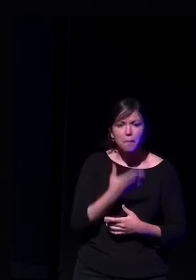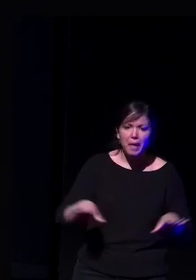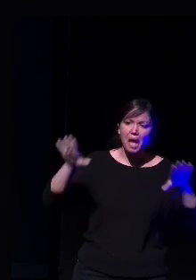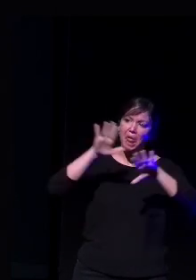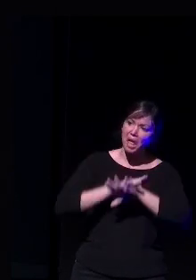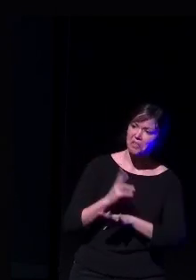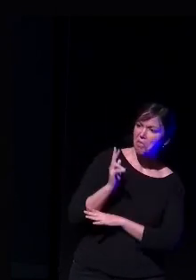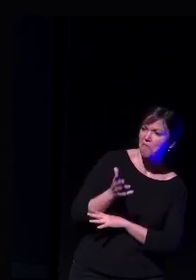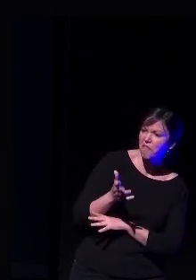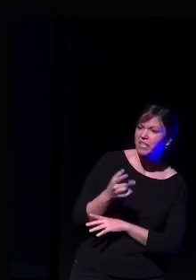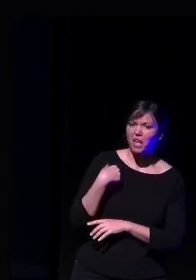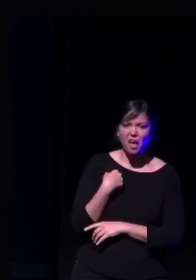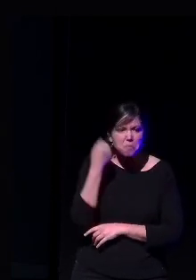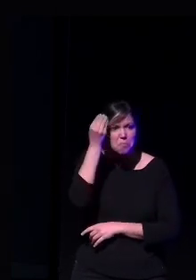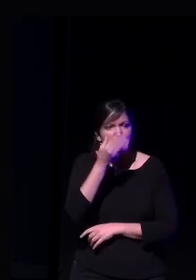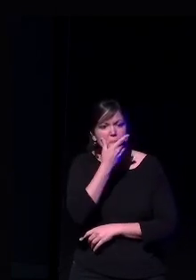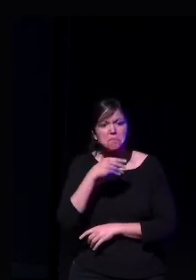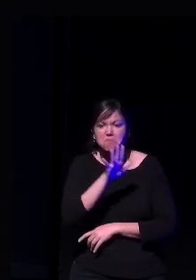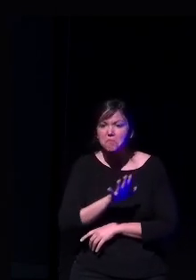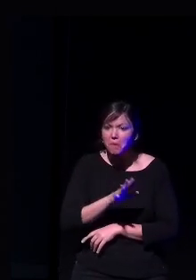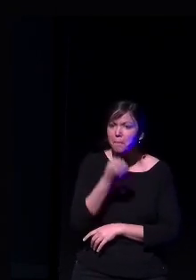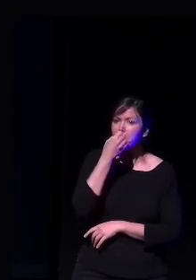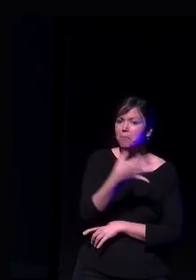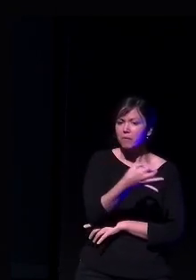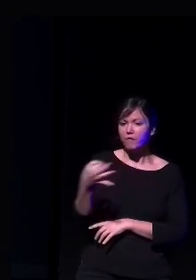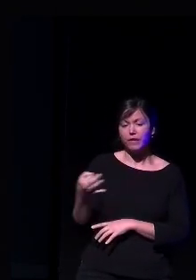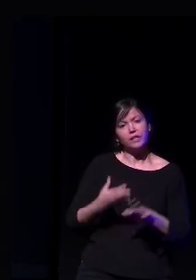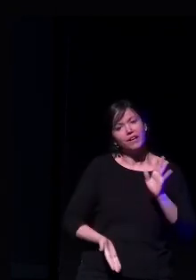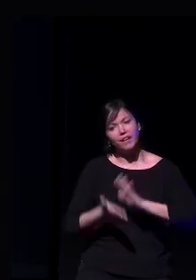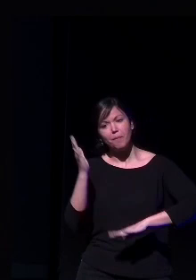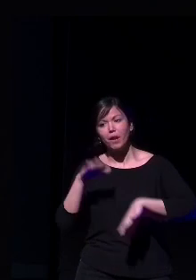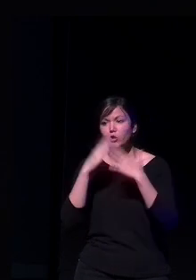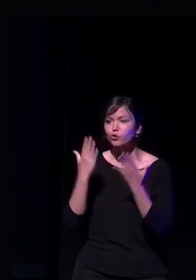i tot això. Em va semblar fantàstic. I cap a l'escola d'hostaleria.